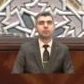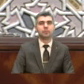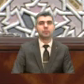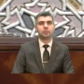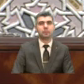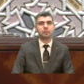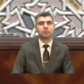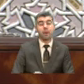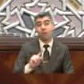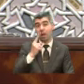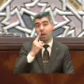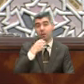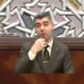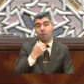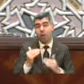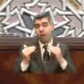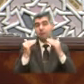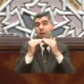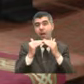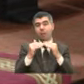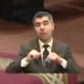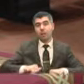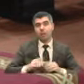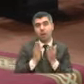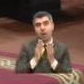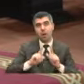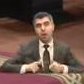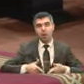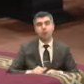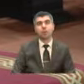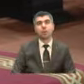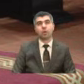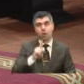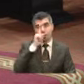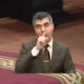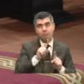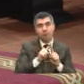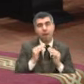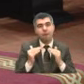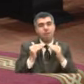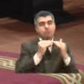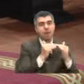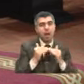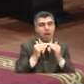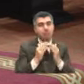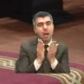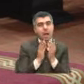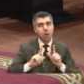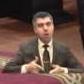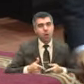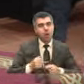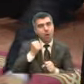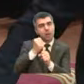كلمة واحدة، سنتفق مع وزارة التربية الوطنية لجعل واحد الاتفاق رسمي ونشتغل عليه في المدارس مع الوزارة.